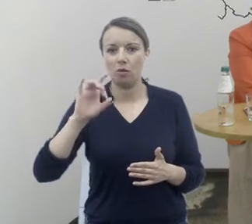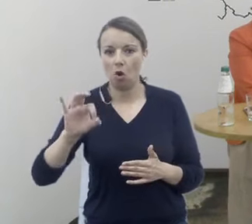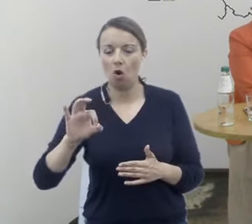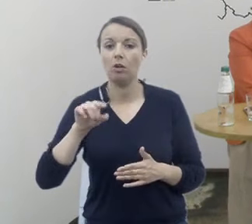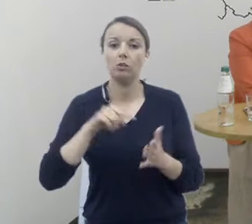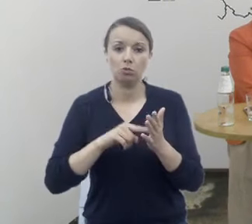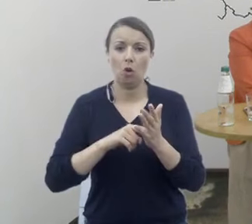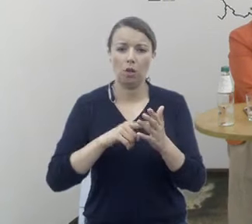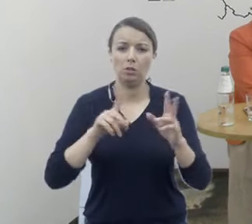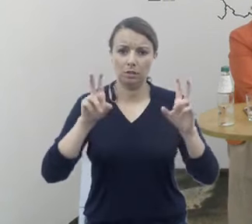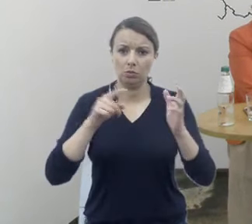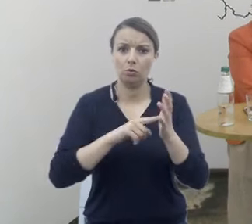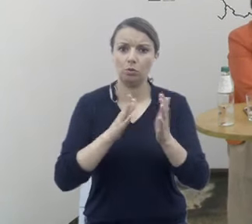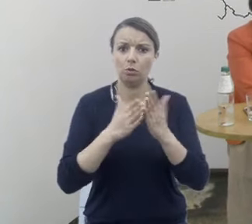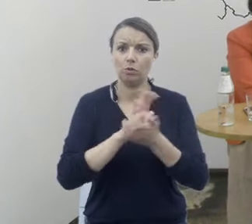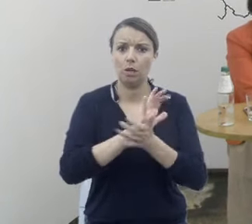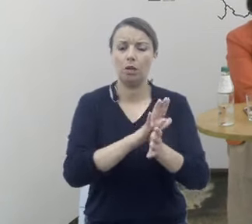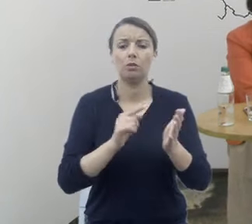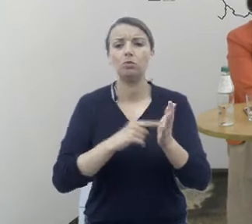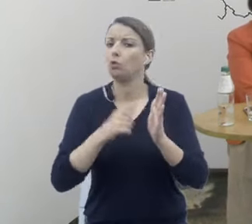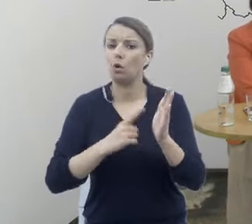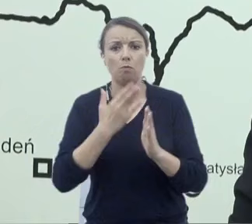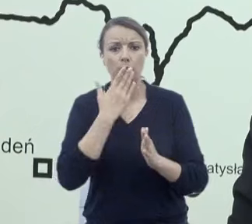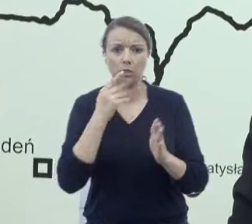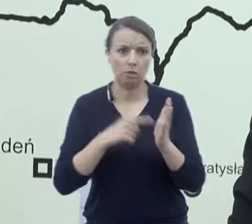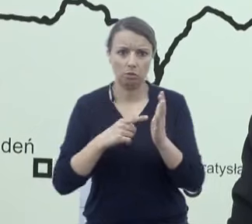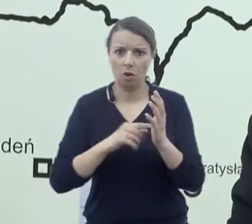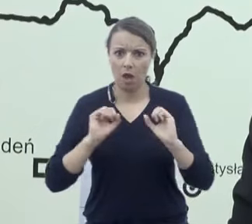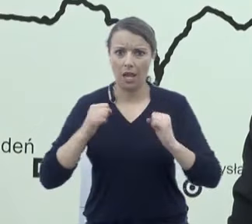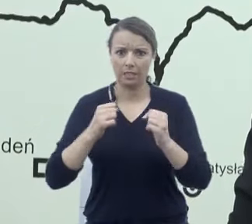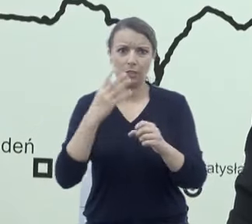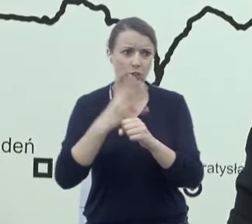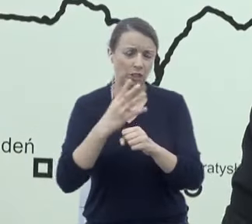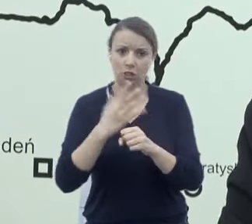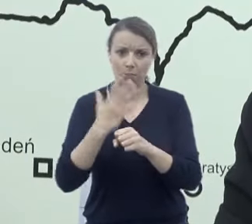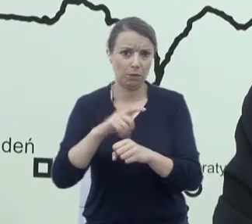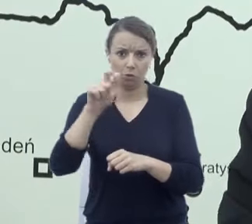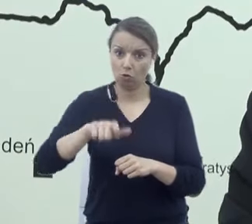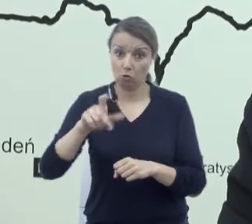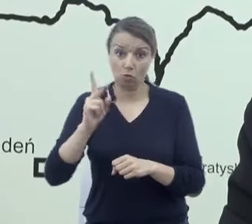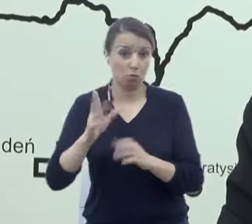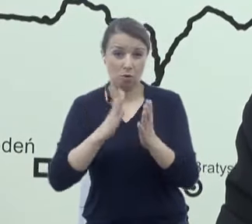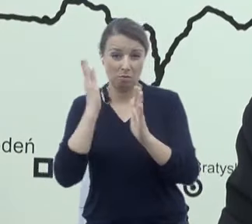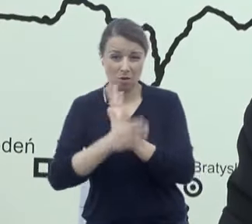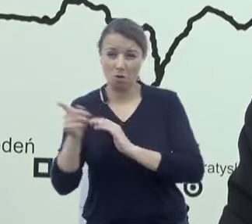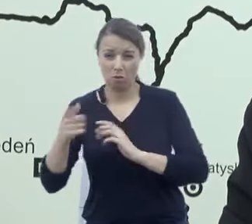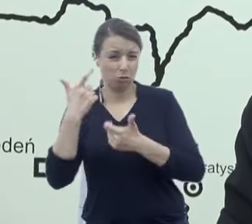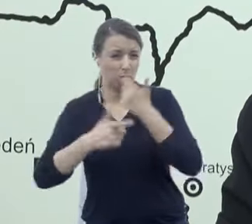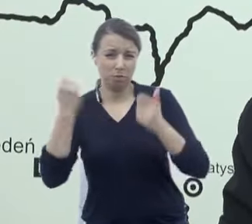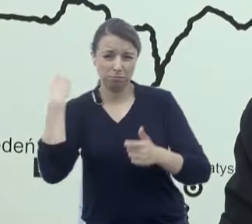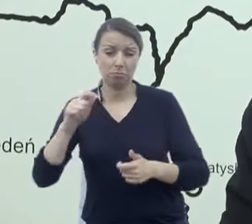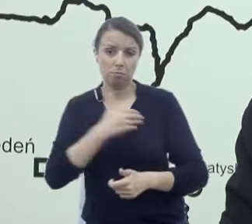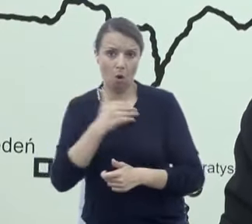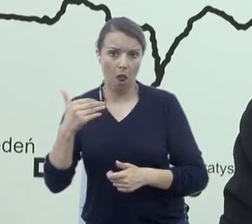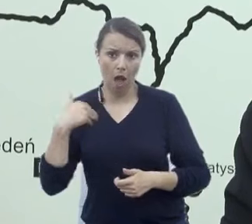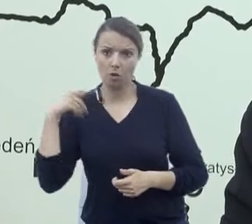jakiś czynnych, aktywnych 40-50 osób, prawda? Tych tak zwanych bezpośrednich sprawców po polskiej stronie jest